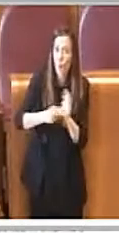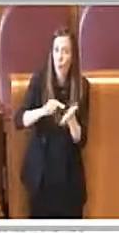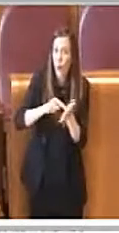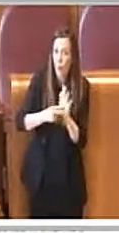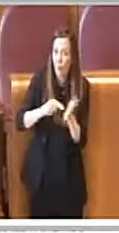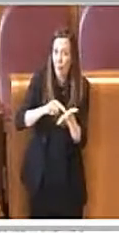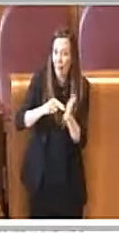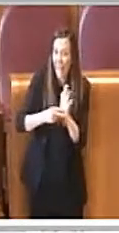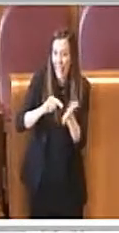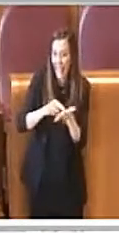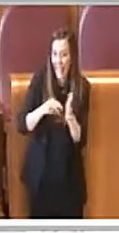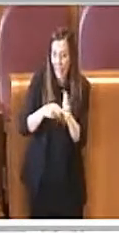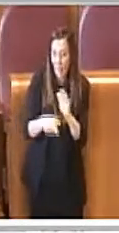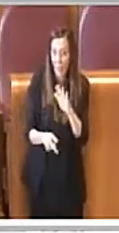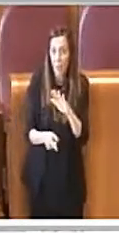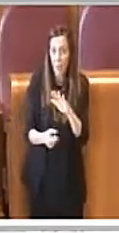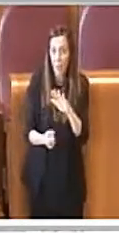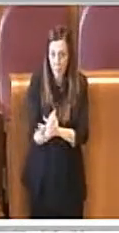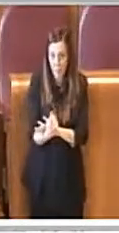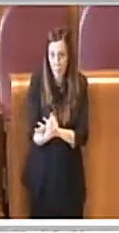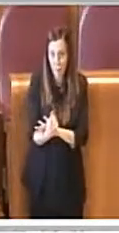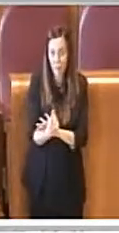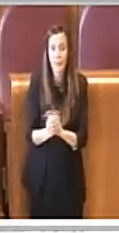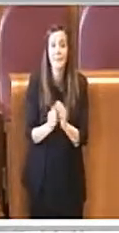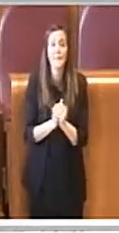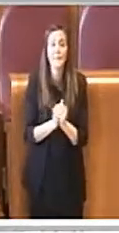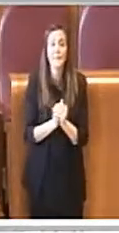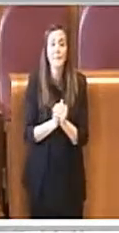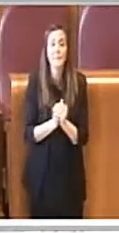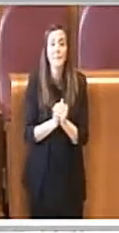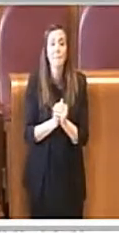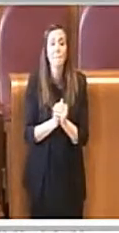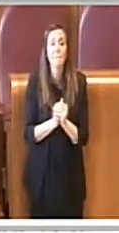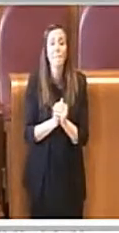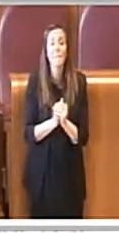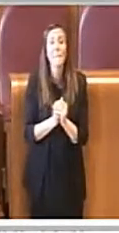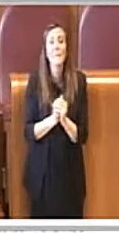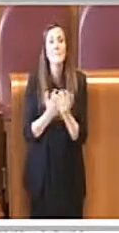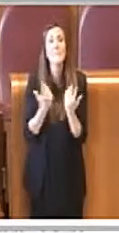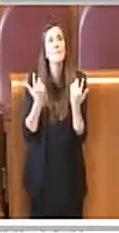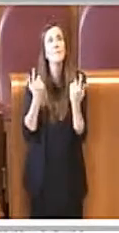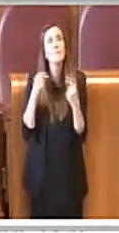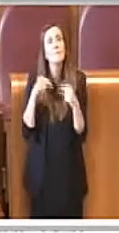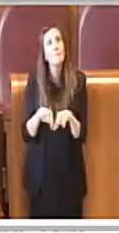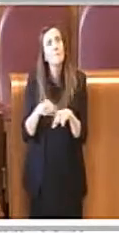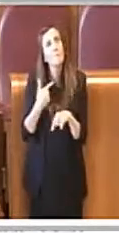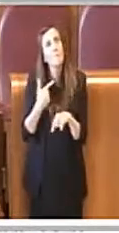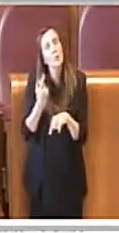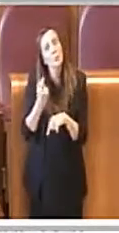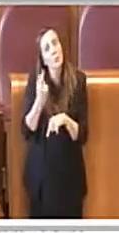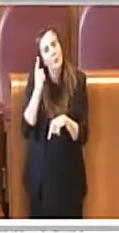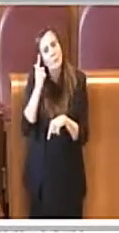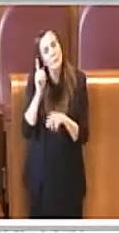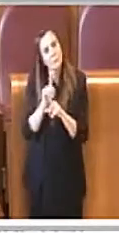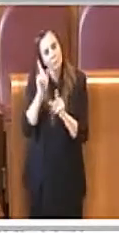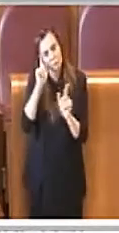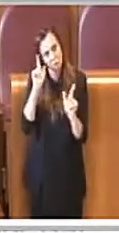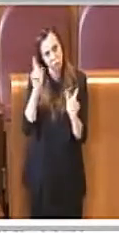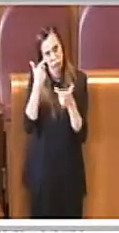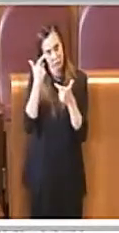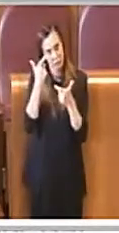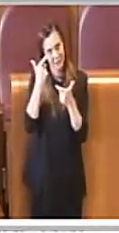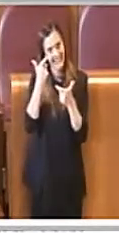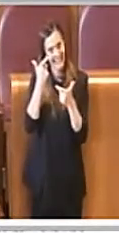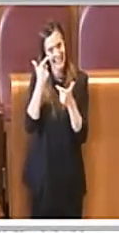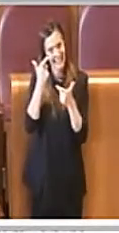appunto subentrati. Ora, che cosa mi lascia perplessa? Lo devo dire perché io sia ieri